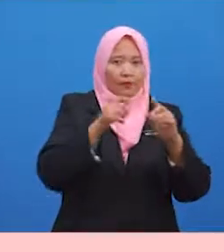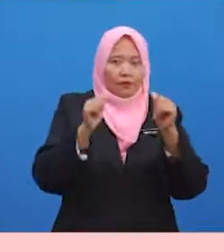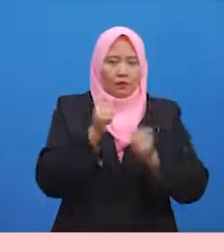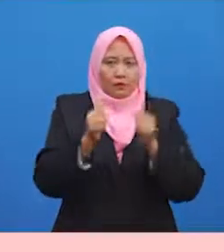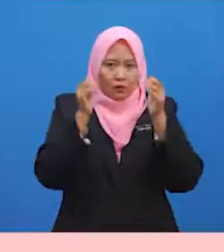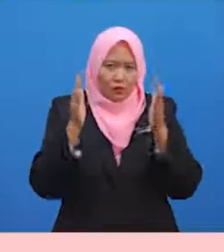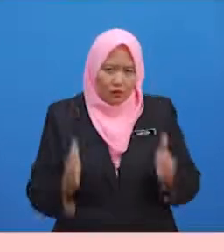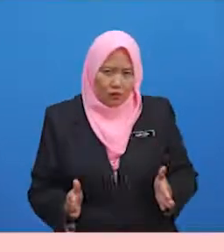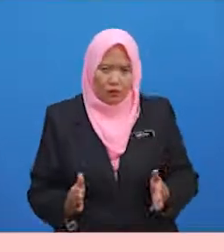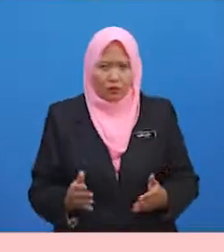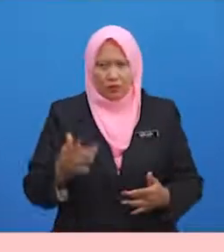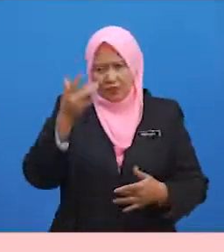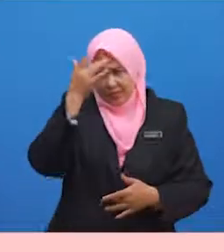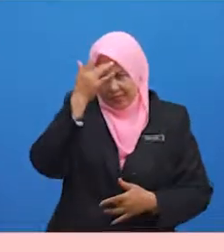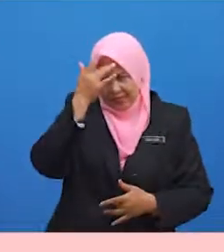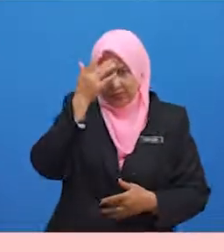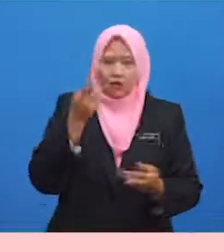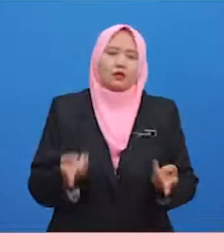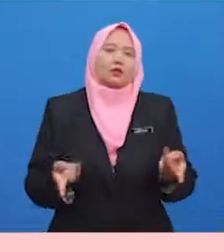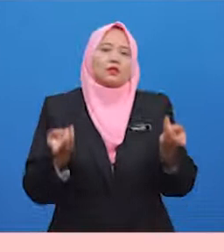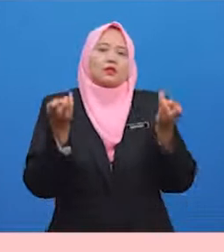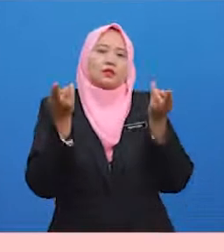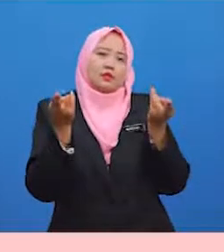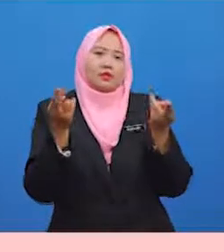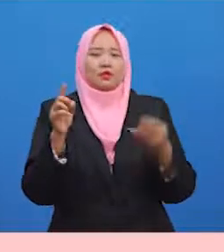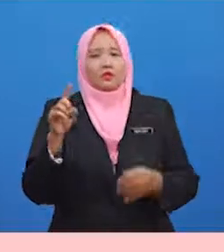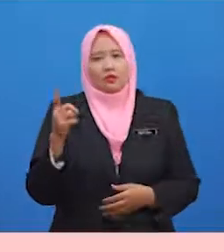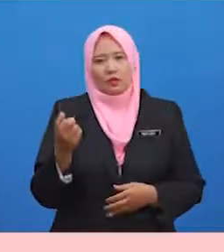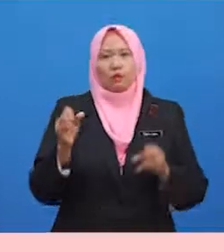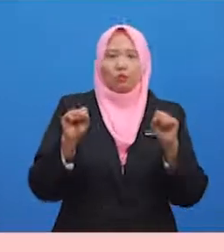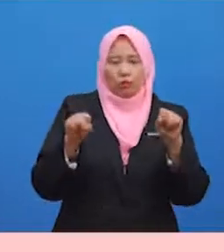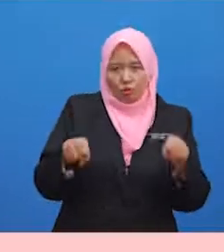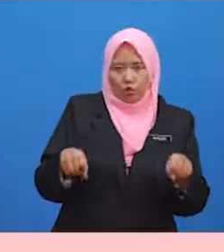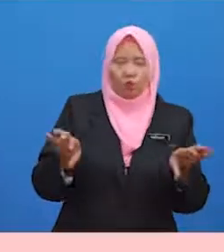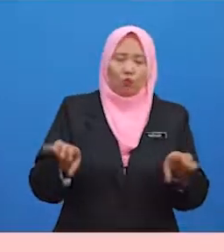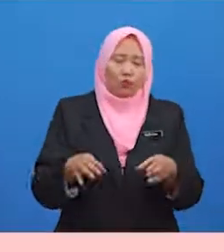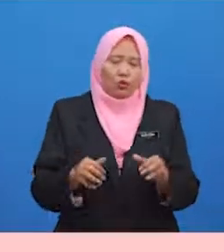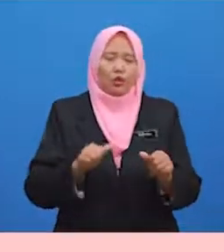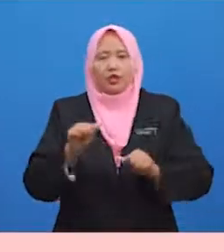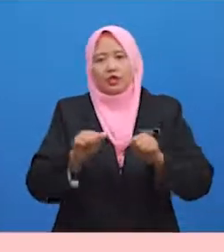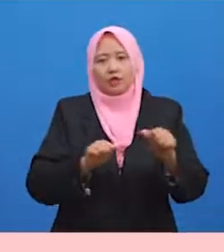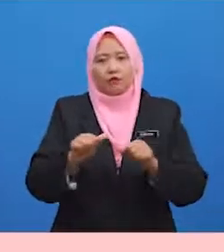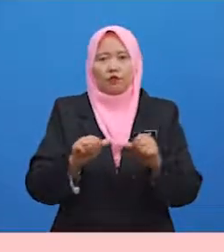regangan di bahagian-bahagian kecederaan tetapi masih berupaya melakukan aktiviti sukan.